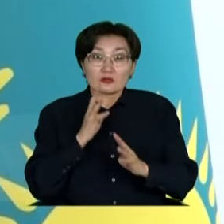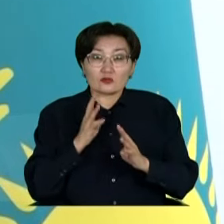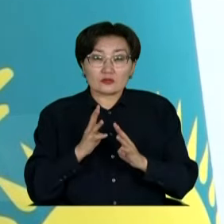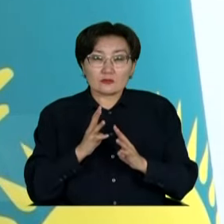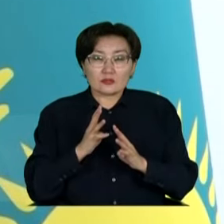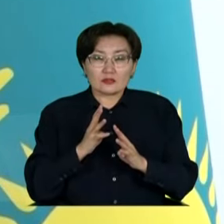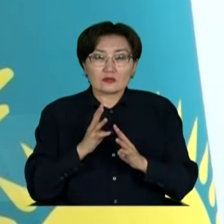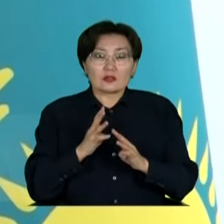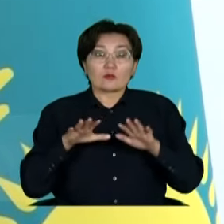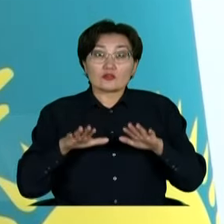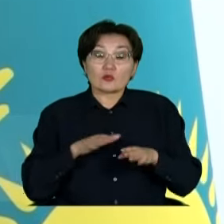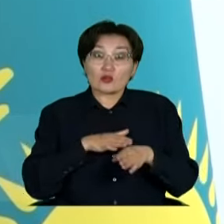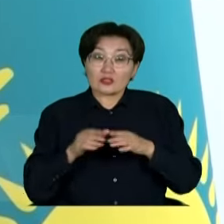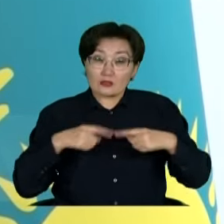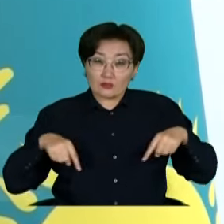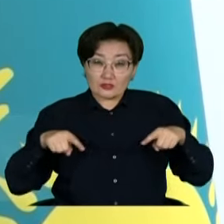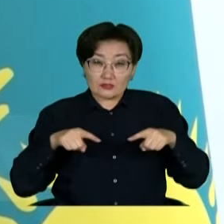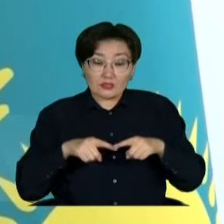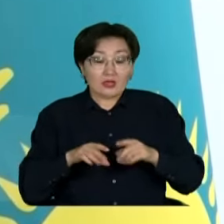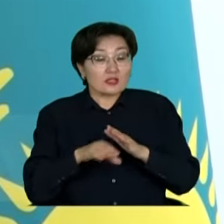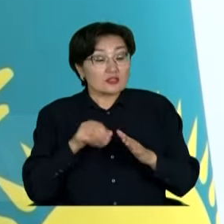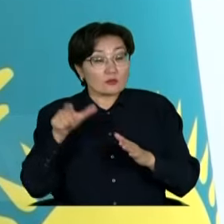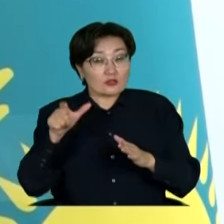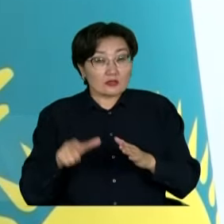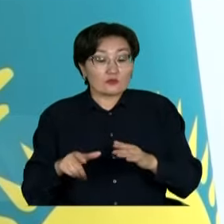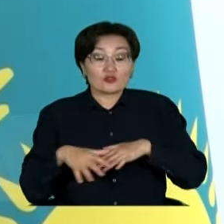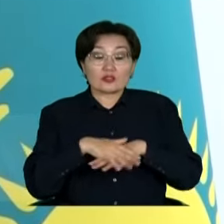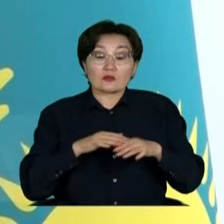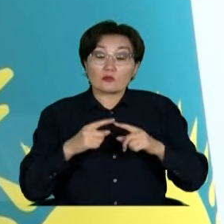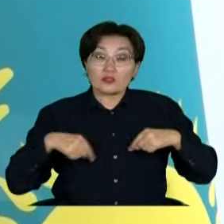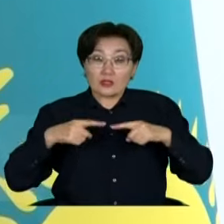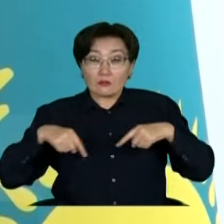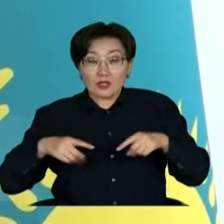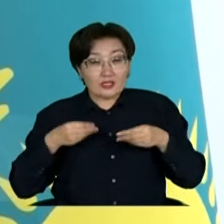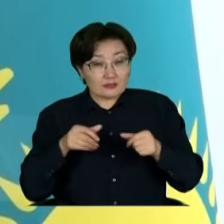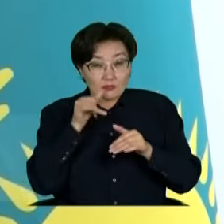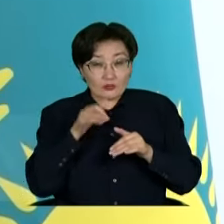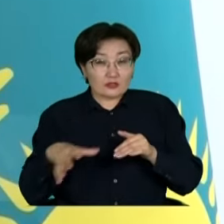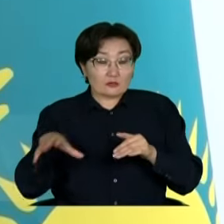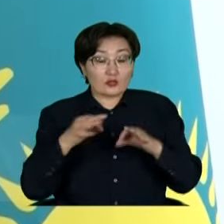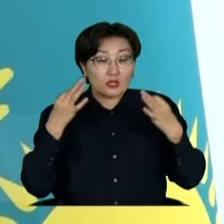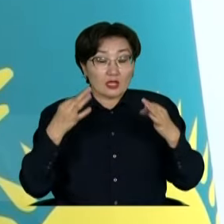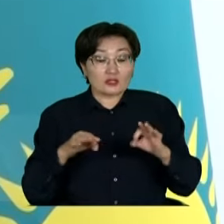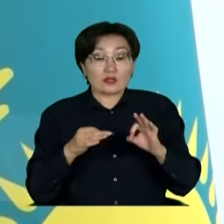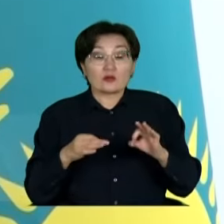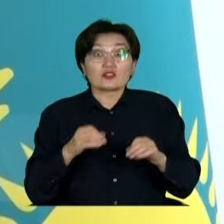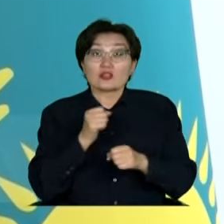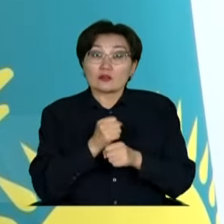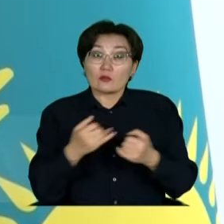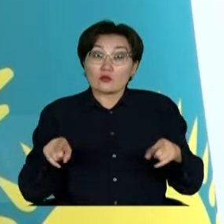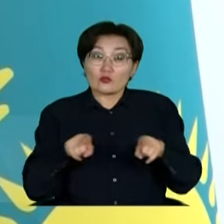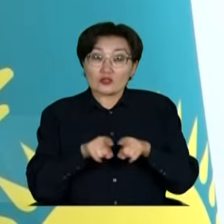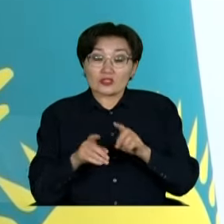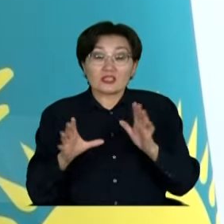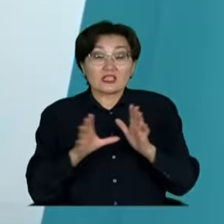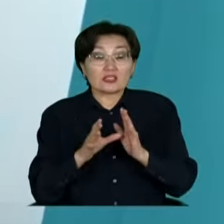Электронды кезекке жергілікті атқарушы органдар да, депутаттар да, қоғамдық кеңес те әсер ете алмайды. Бәрі ашық болу үшін осылай электронды